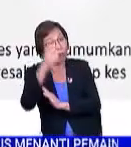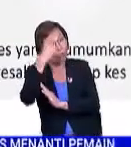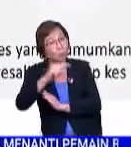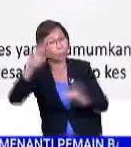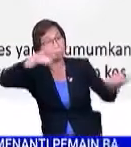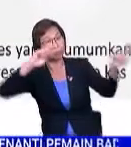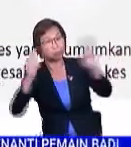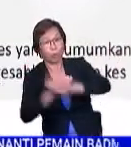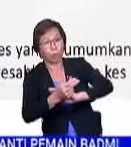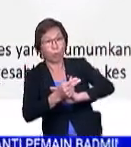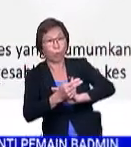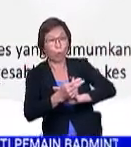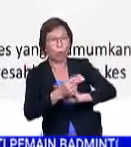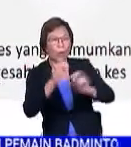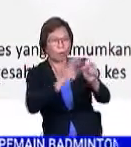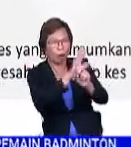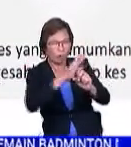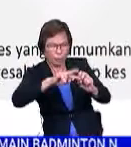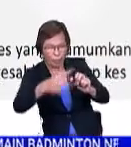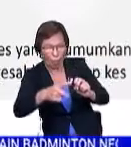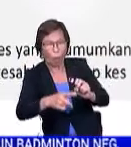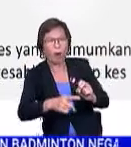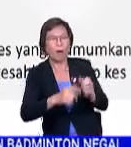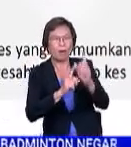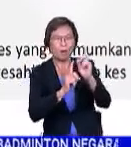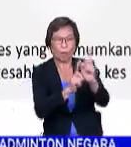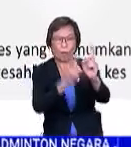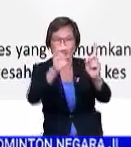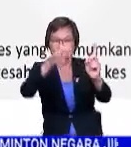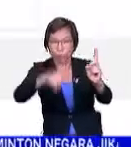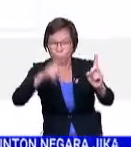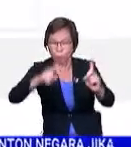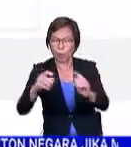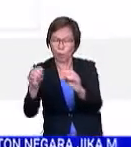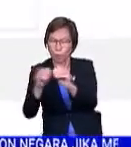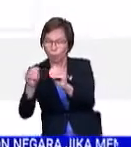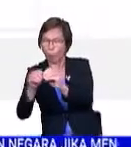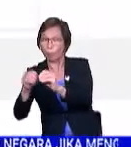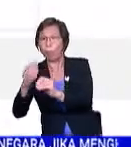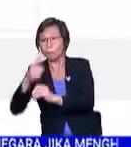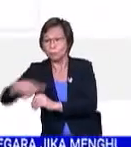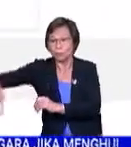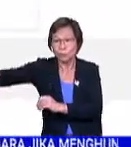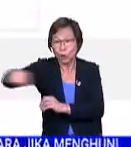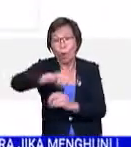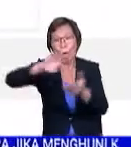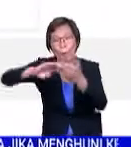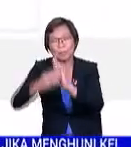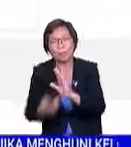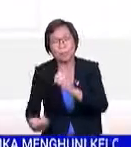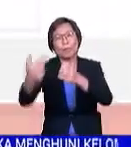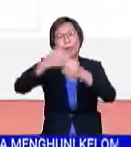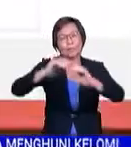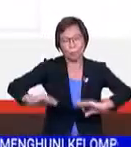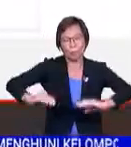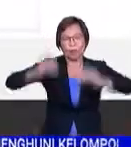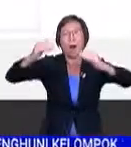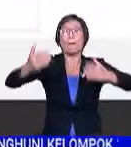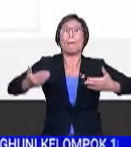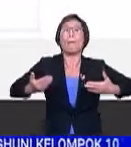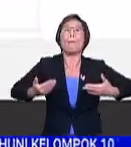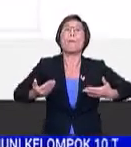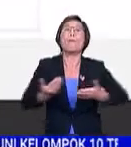untuk perubahan tingkah laku dan mengamalkan SOP perlu dipertingkatkan supaya masyarakat dapat memasuki fasa baru dengan hidup